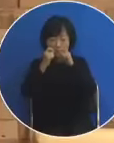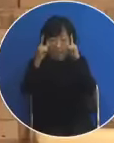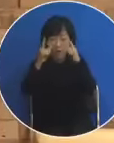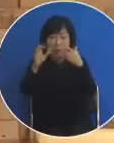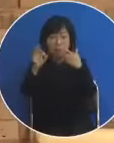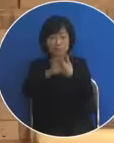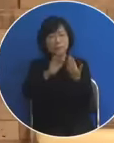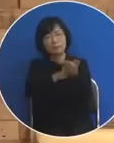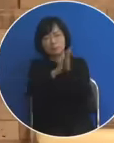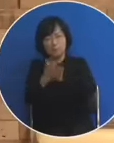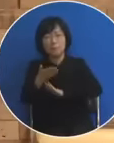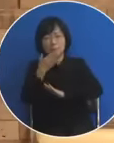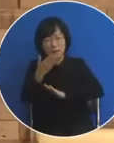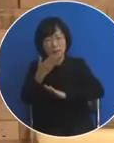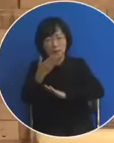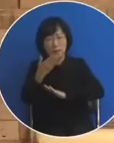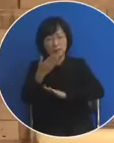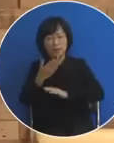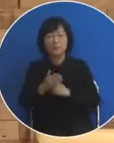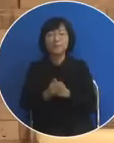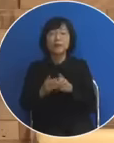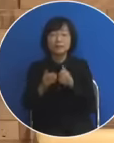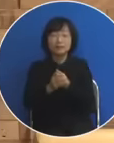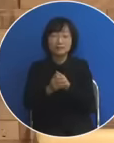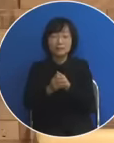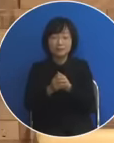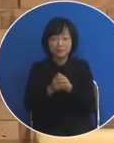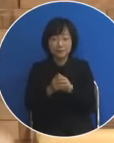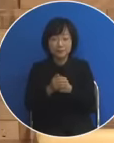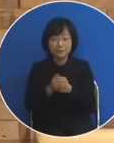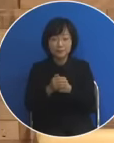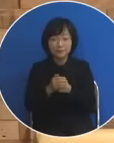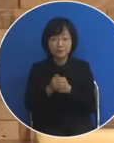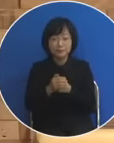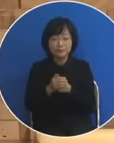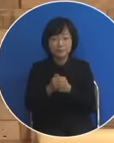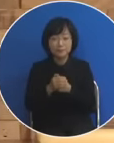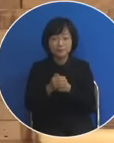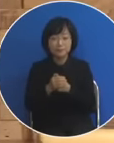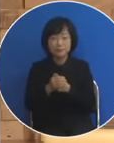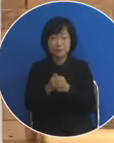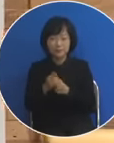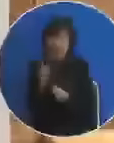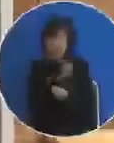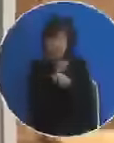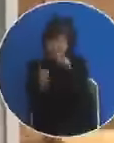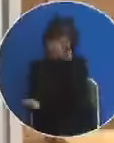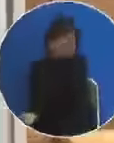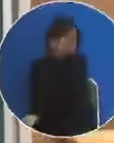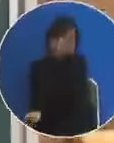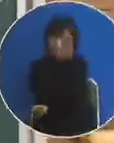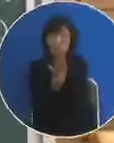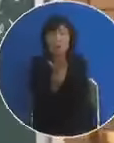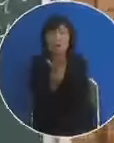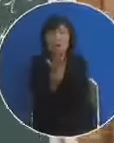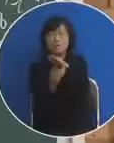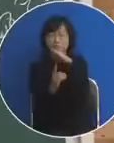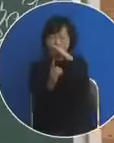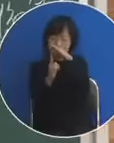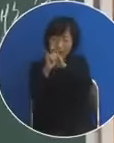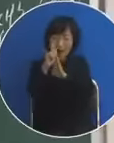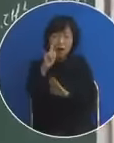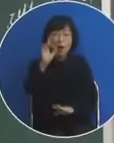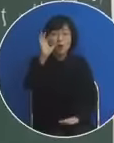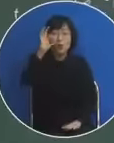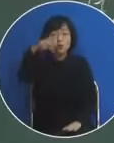도전하는데 어디를 향하느냐. And so in realizing you can change things with the power of the gospel, so now begin the challenge towards what? 유일성을 향해서 도전하세요.